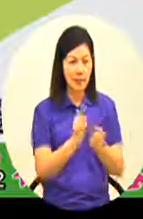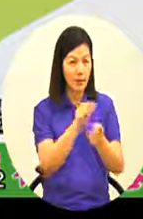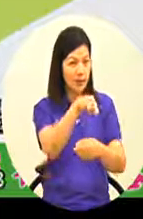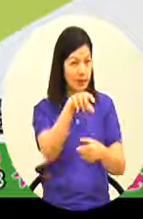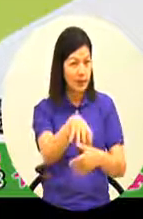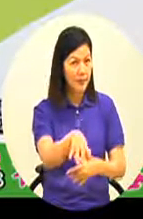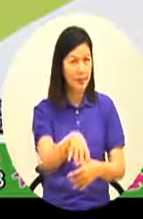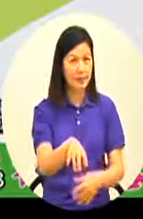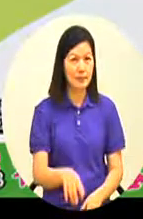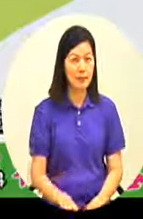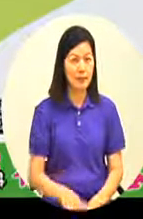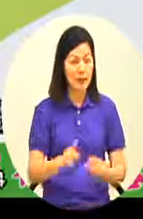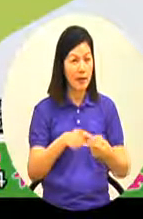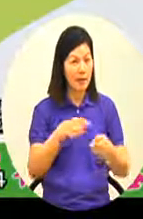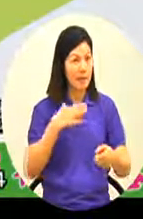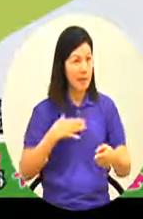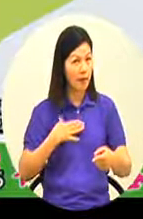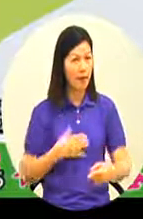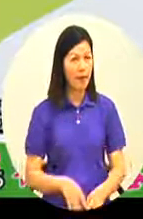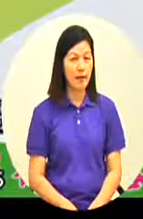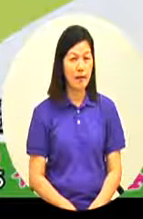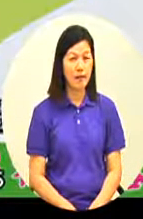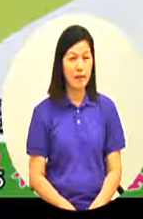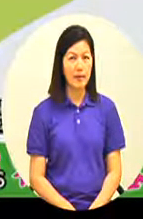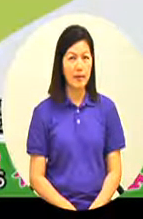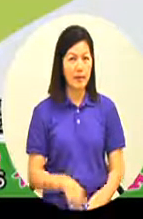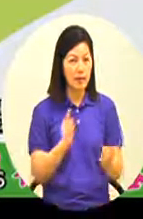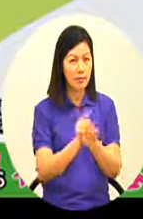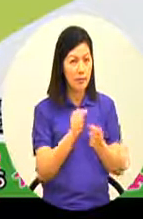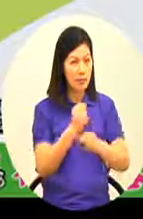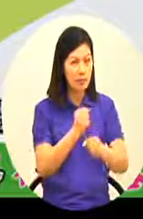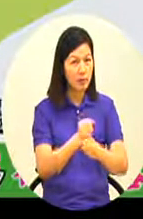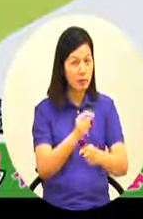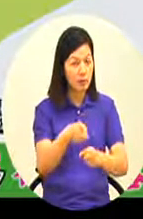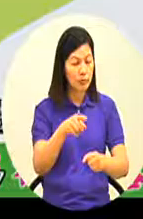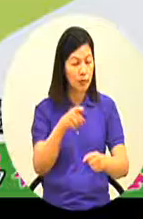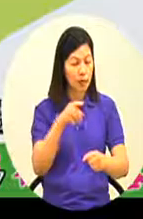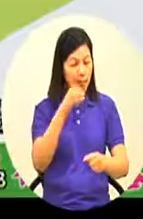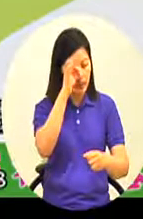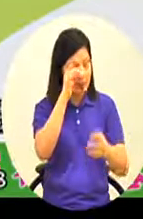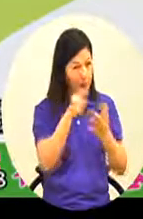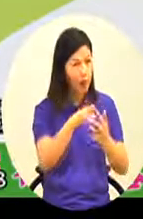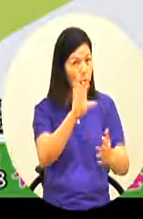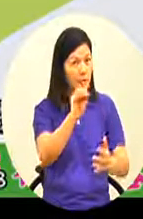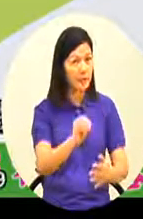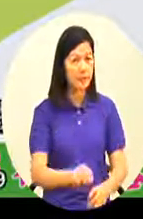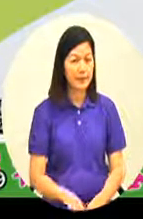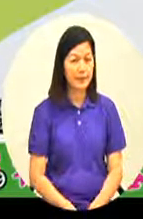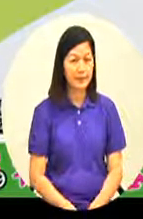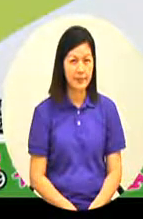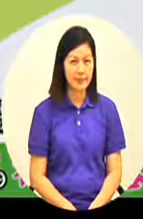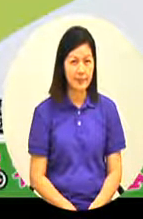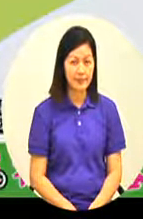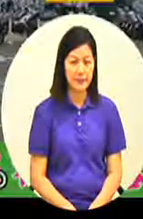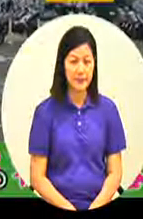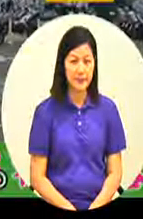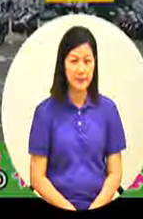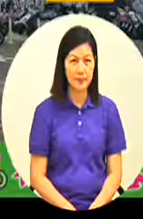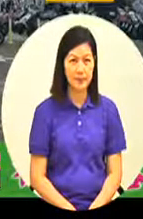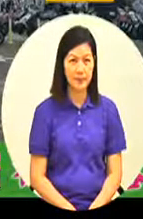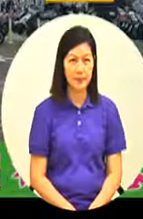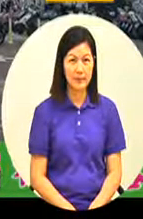该了解吧？对业务有没有有所很了解？好，